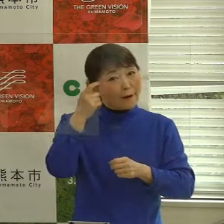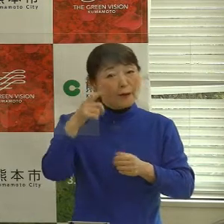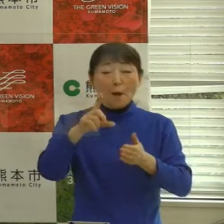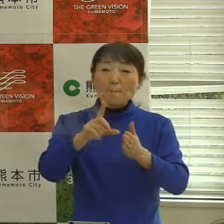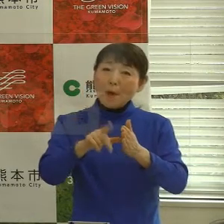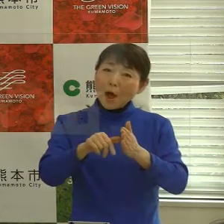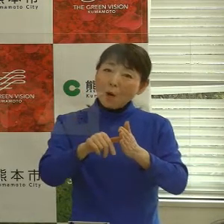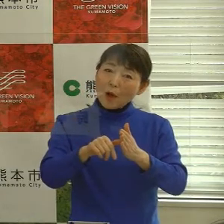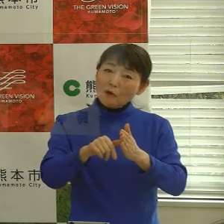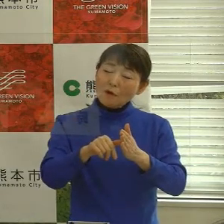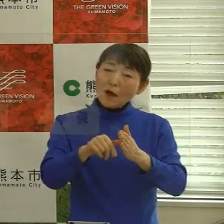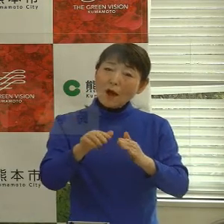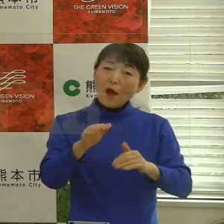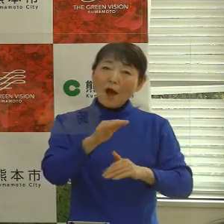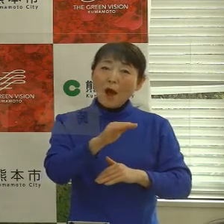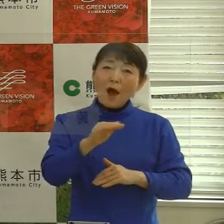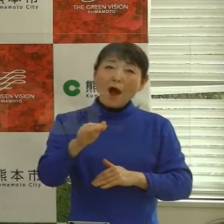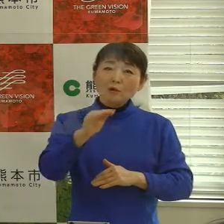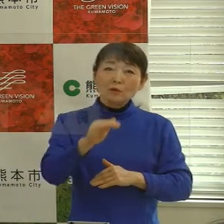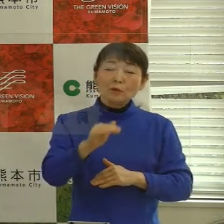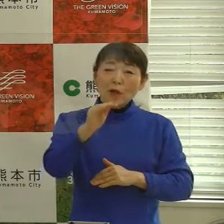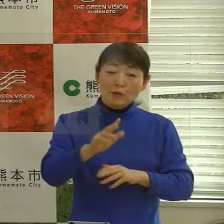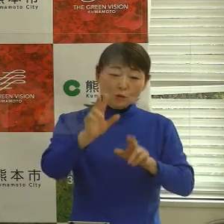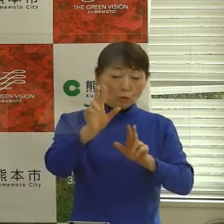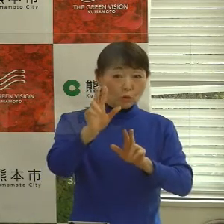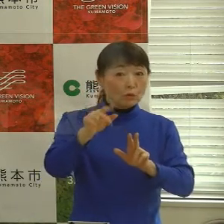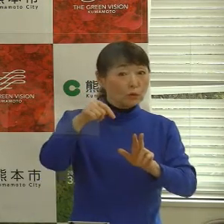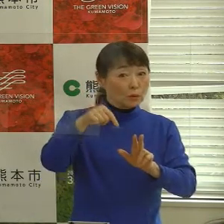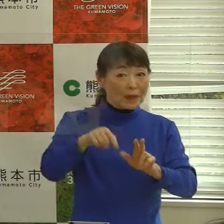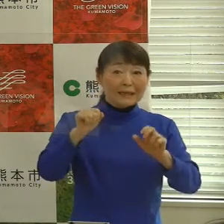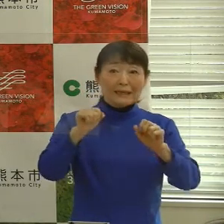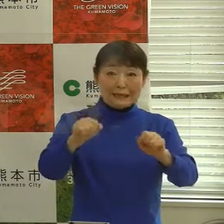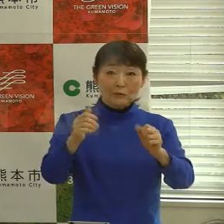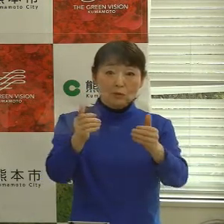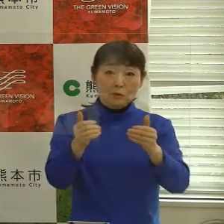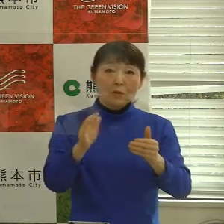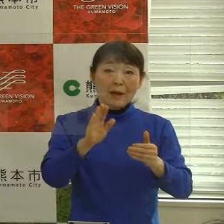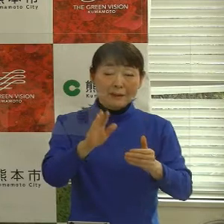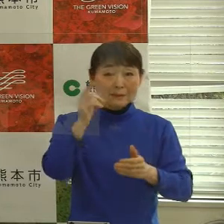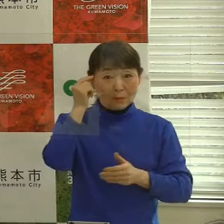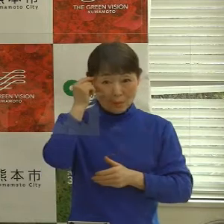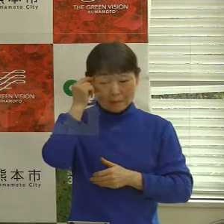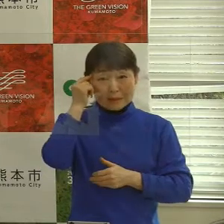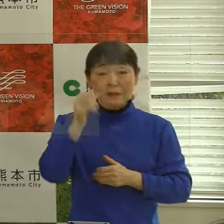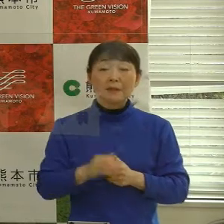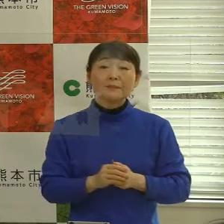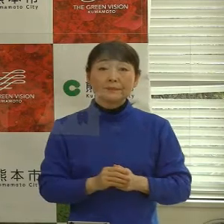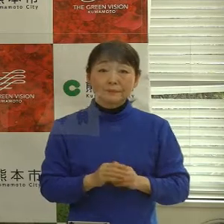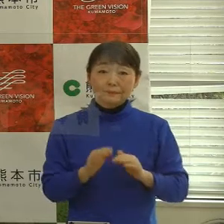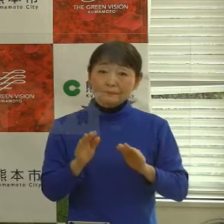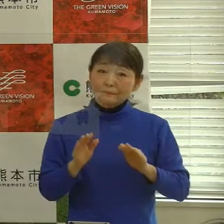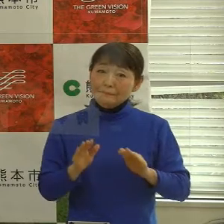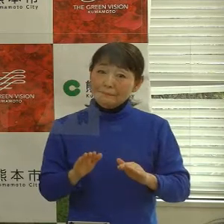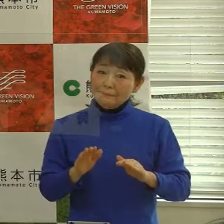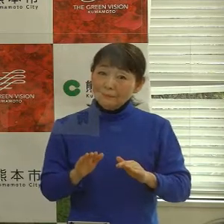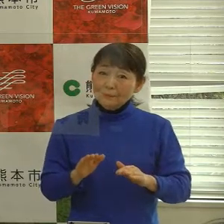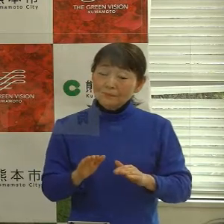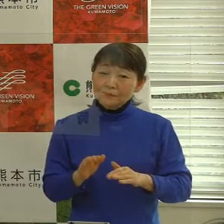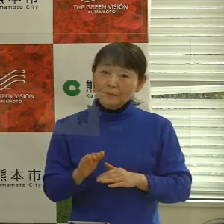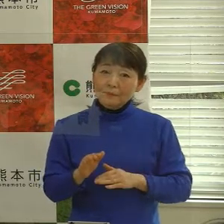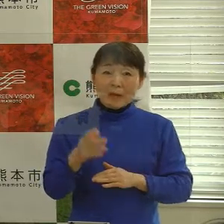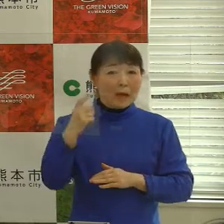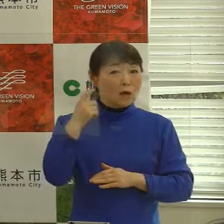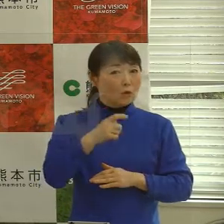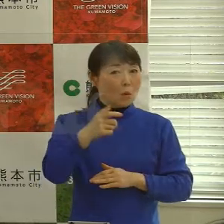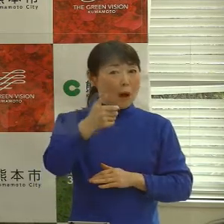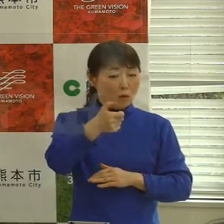は一定のルールの中でやっていく必要があるというふうに思いますが、今回やはり昔これ昭和